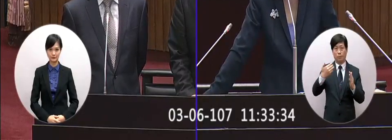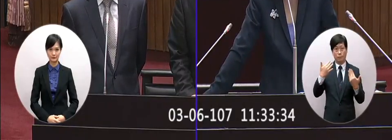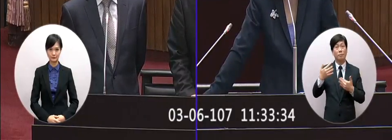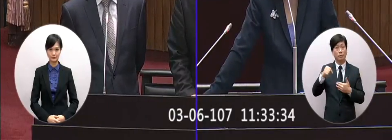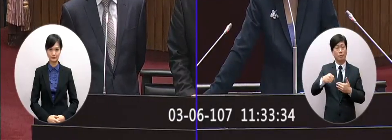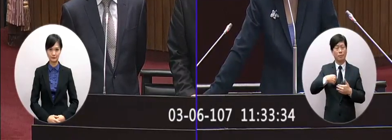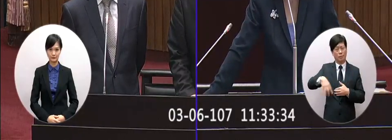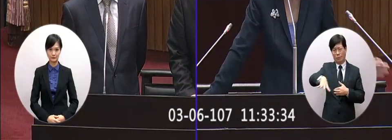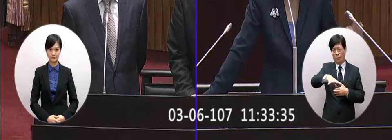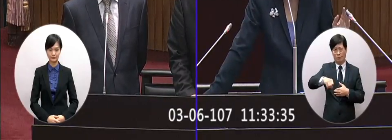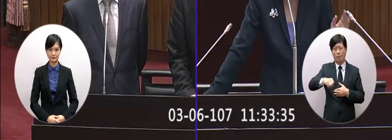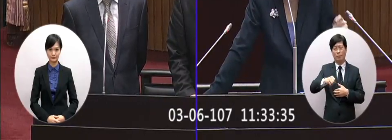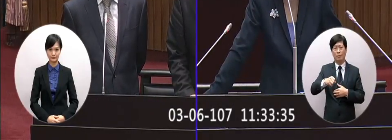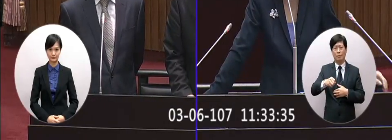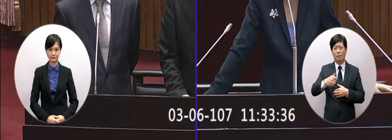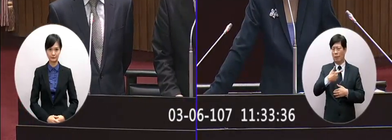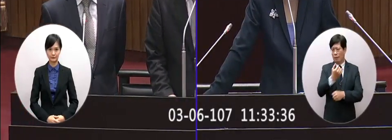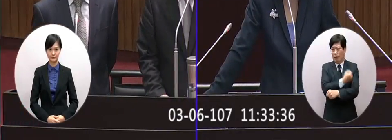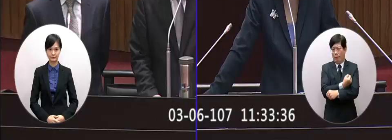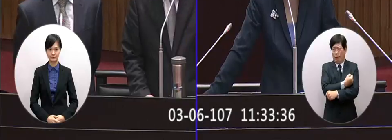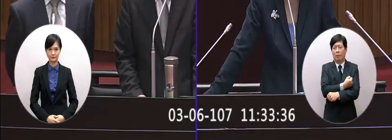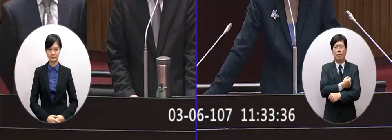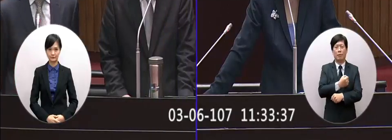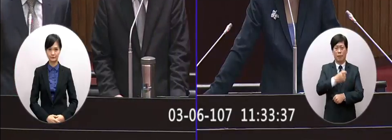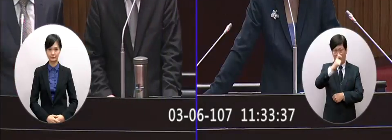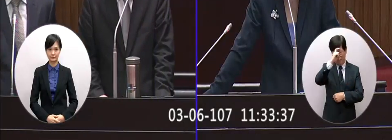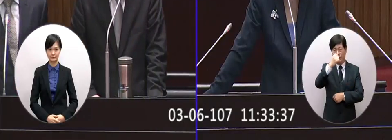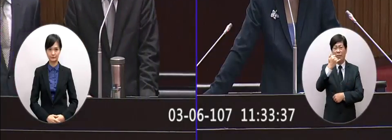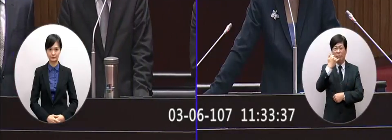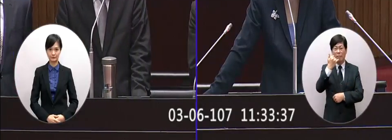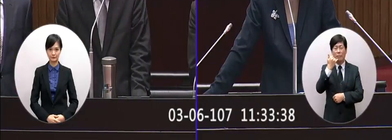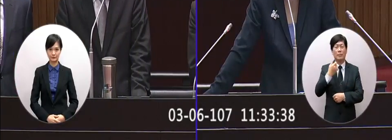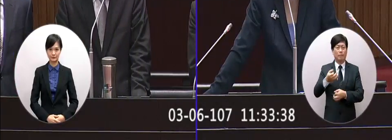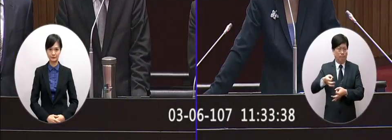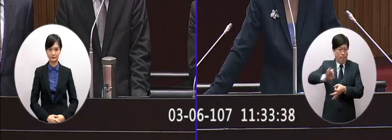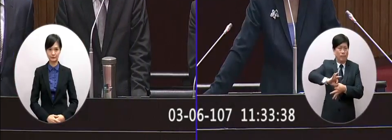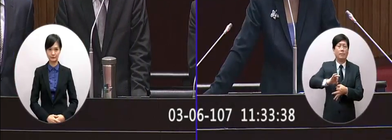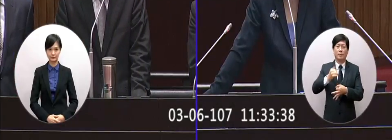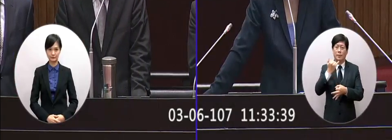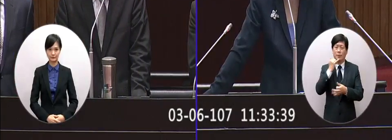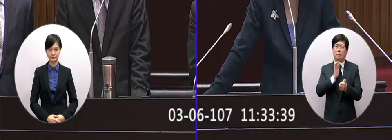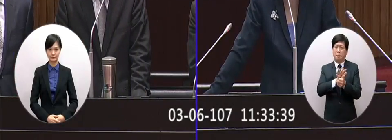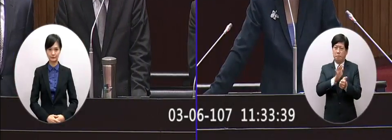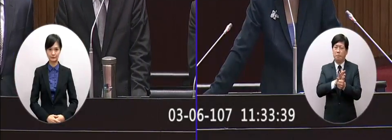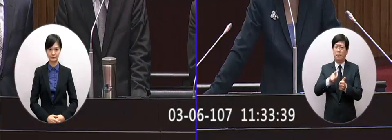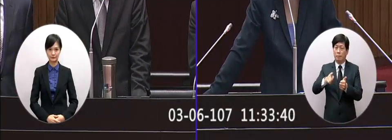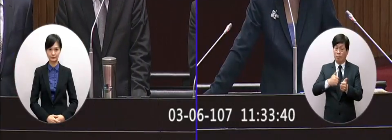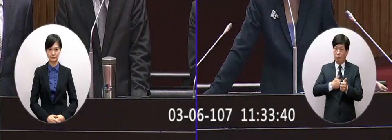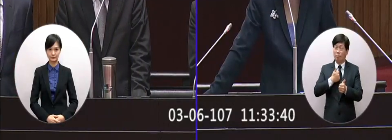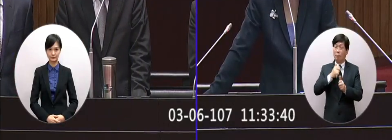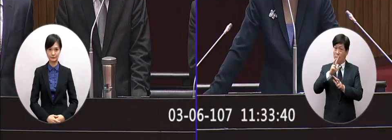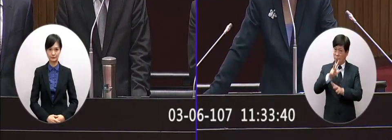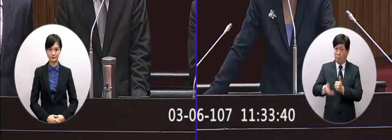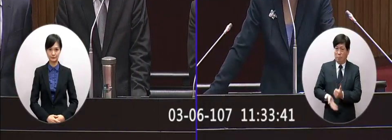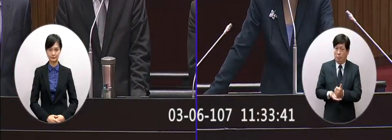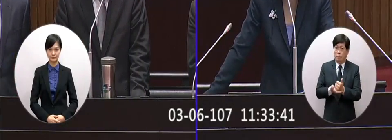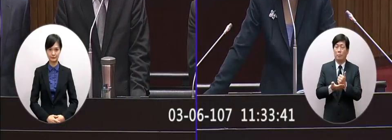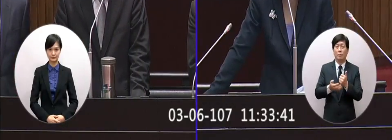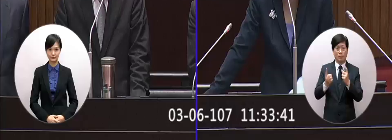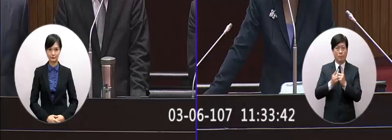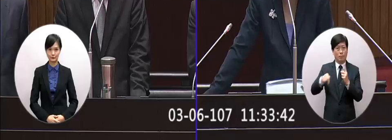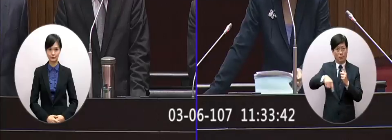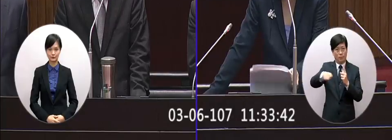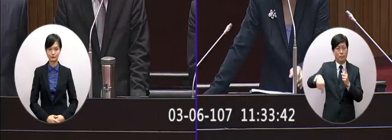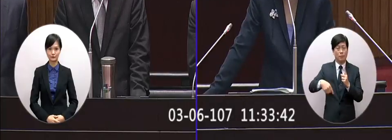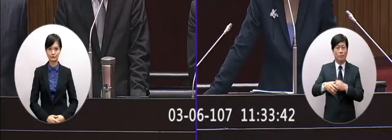这个大家的所谓很辛苦，但是能够希望你透过一些的加级给他们一个非常实质上面的一个鼓励，我想对他们